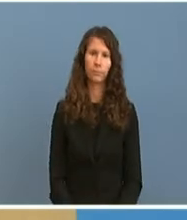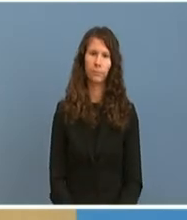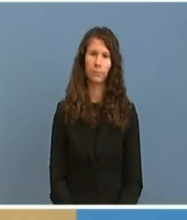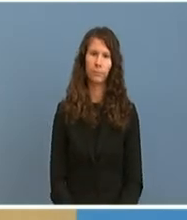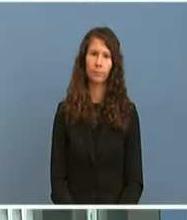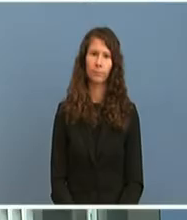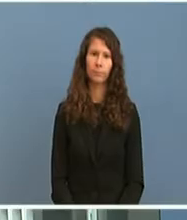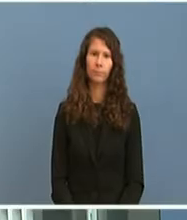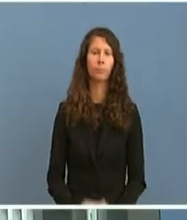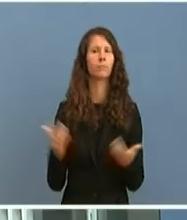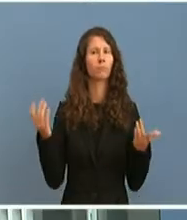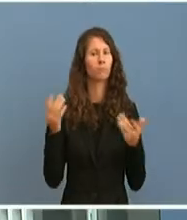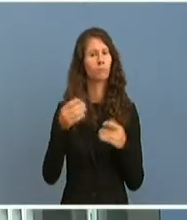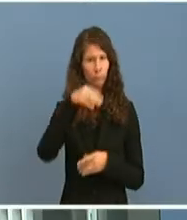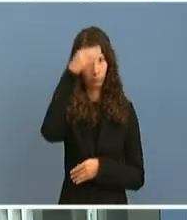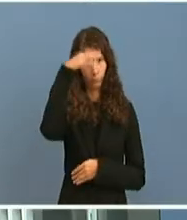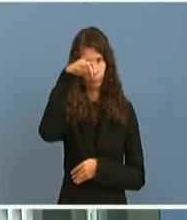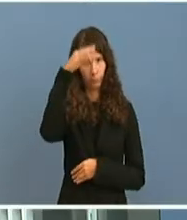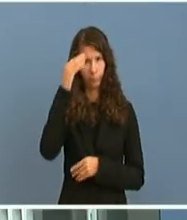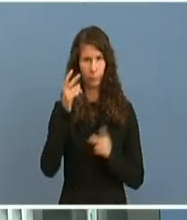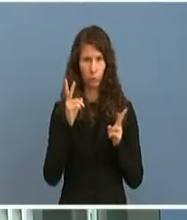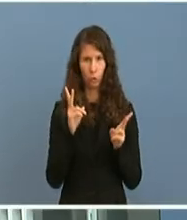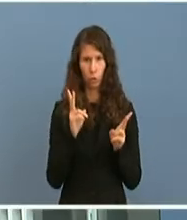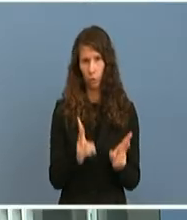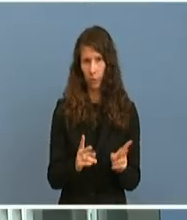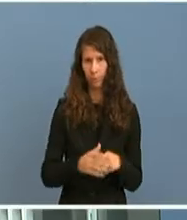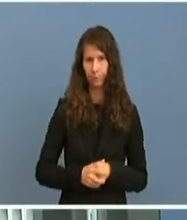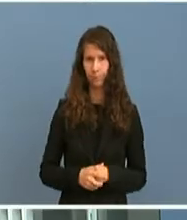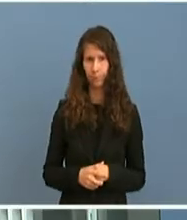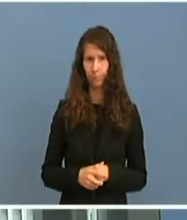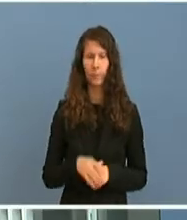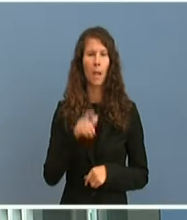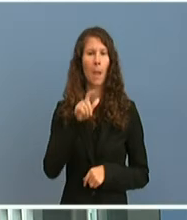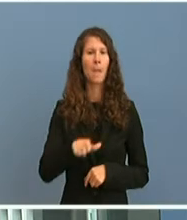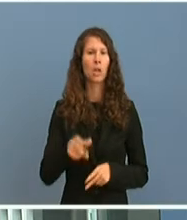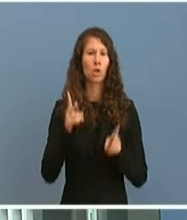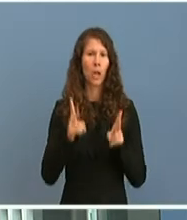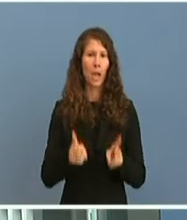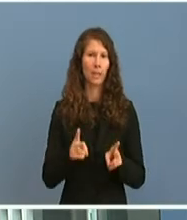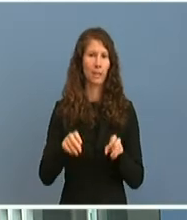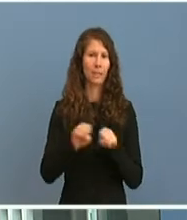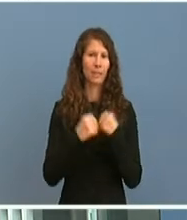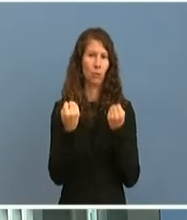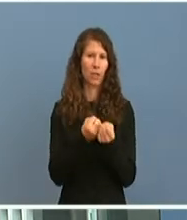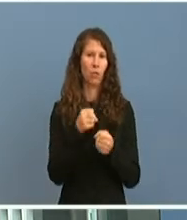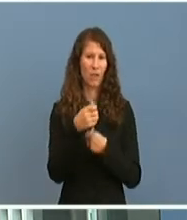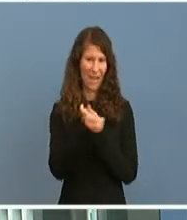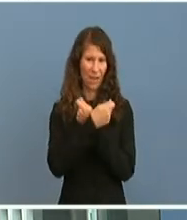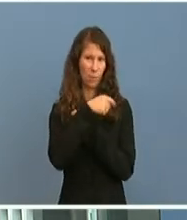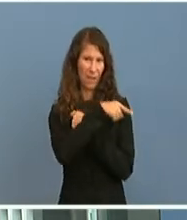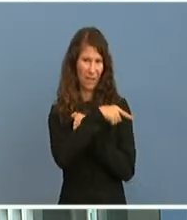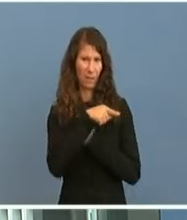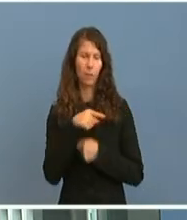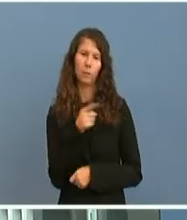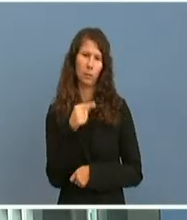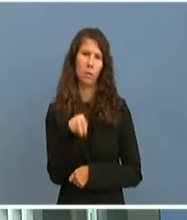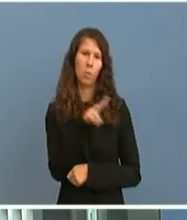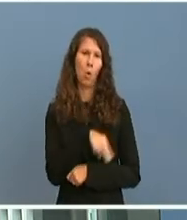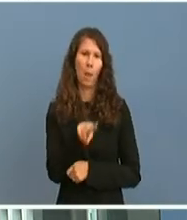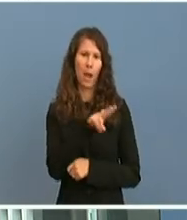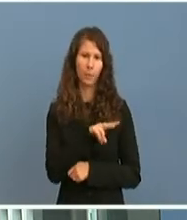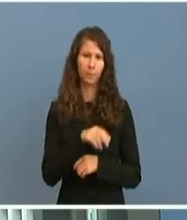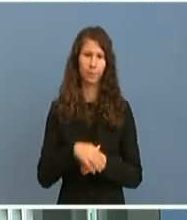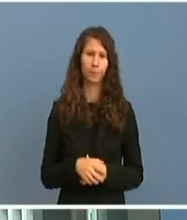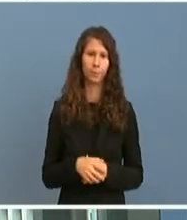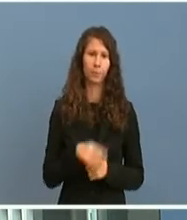Dem kann ich nur beipflichten. Und natürlich ist es so, dass wir die Menschenrechtslage in Ägypten auch beobachten und auch mit